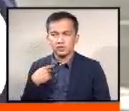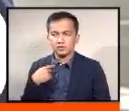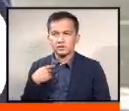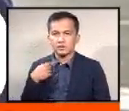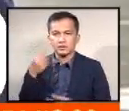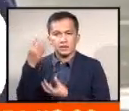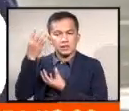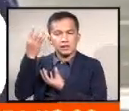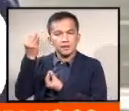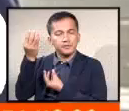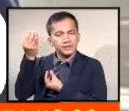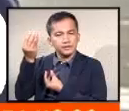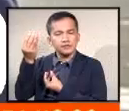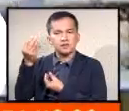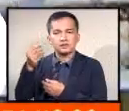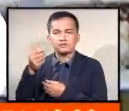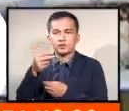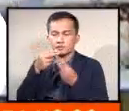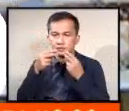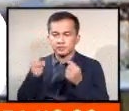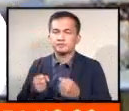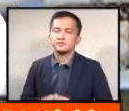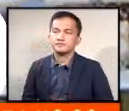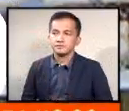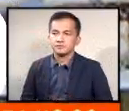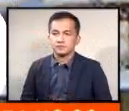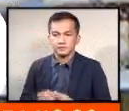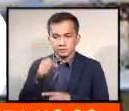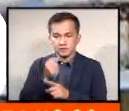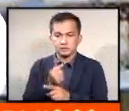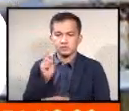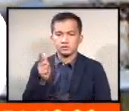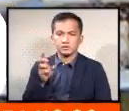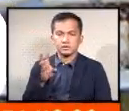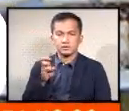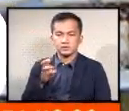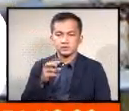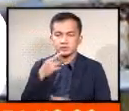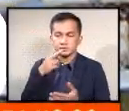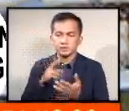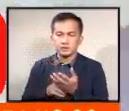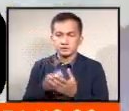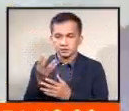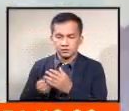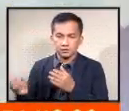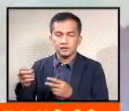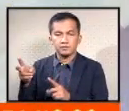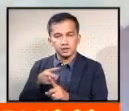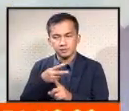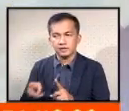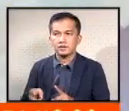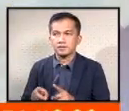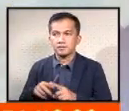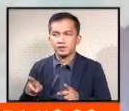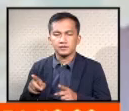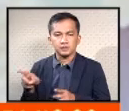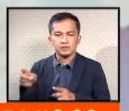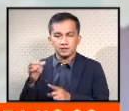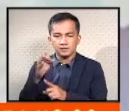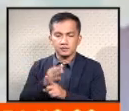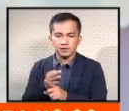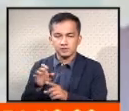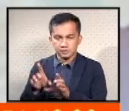na balita. September 2016 pa, napaulat na nawawala ang biktima. Pero nitong probero